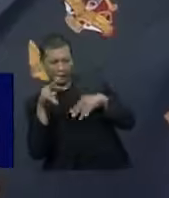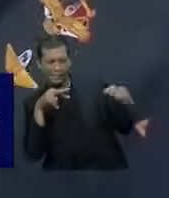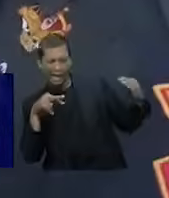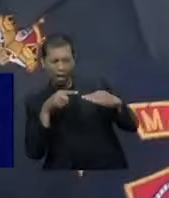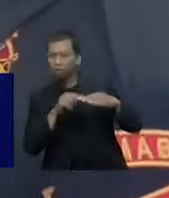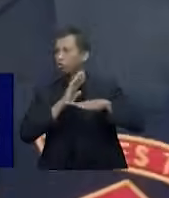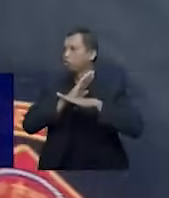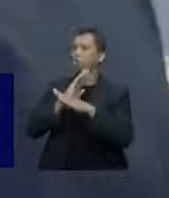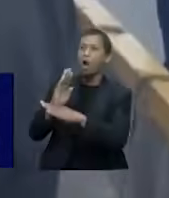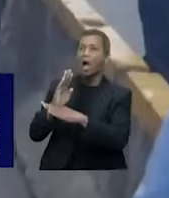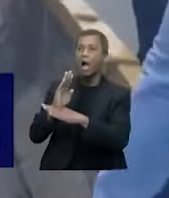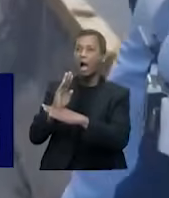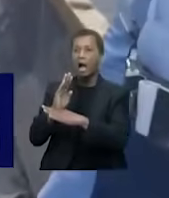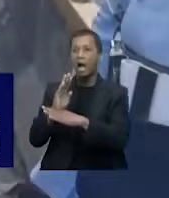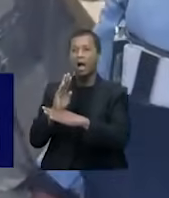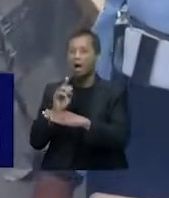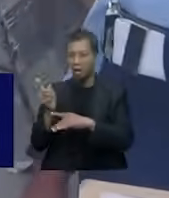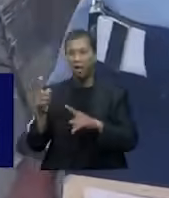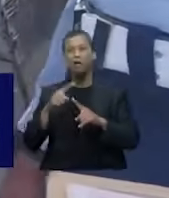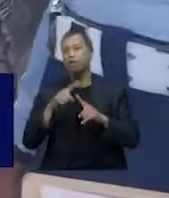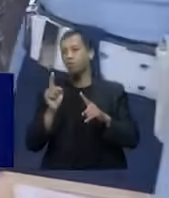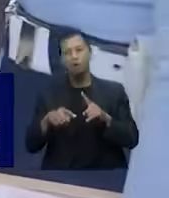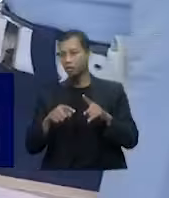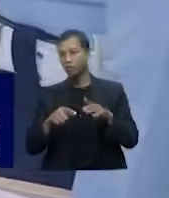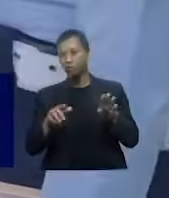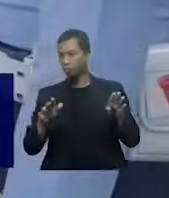dan menilang pengemudi.